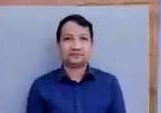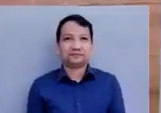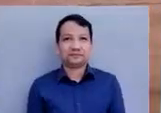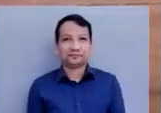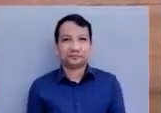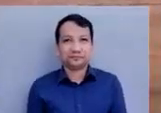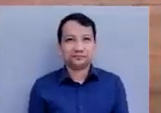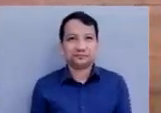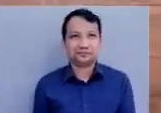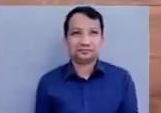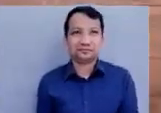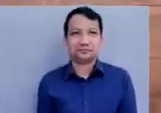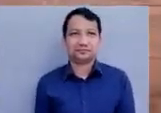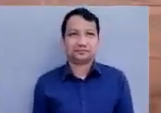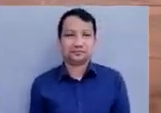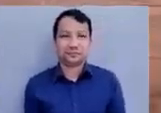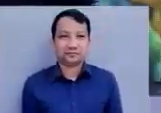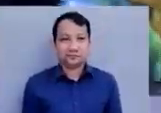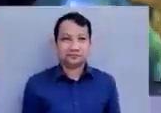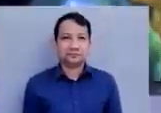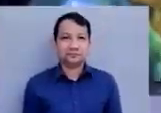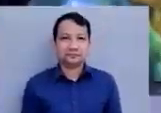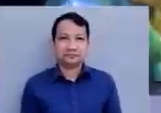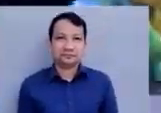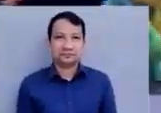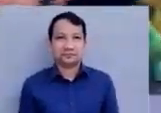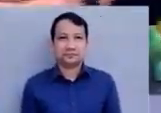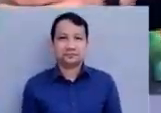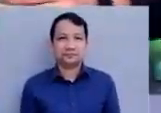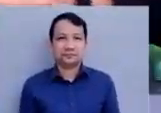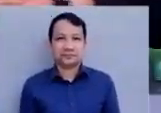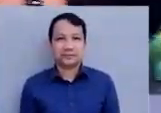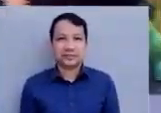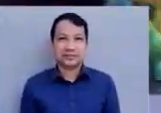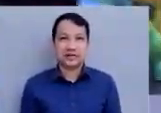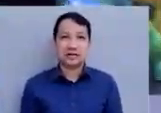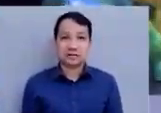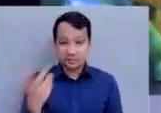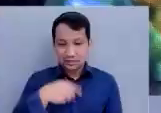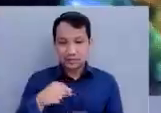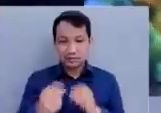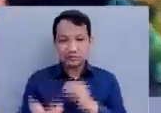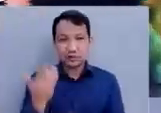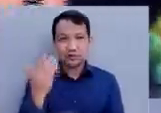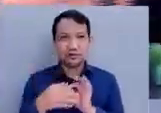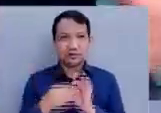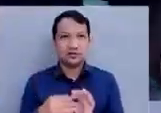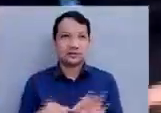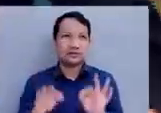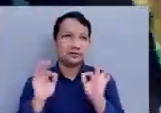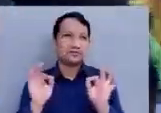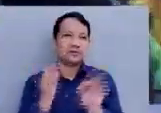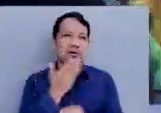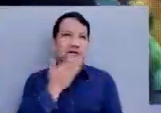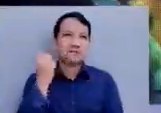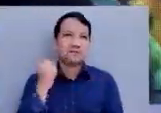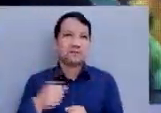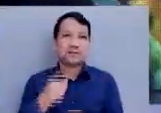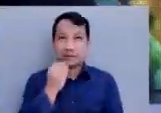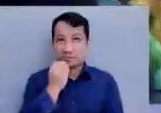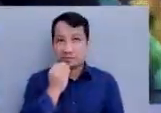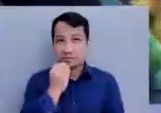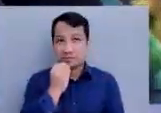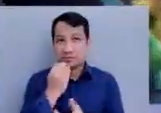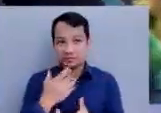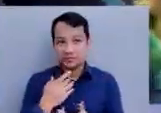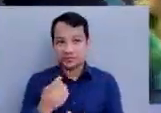morning sarap talaga September 7 po araw po ng Huwebes at ngayon pong umaga naku the best na naman ang ating food trip